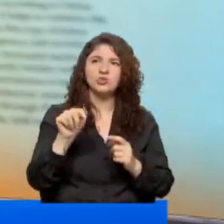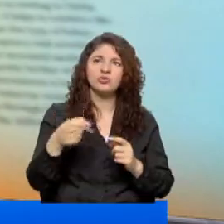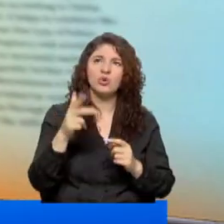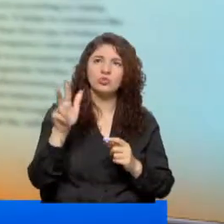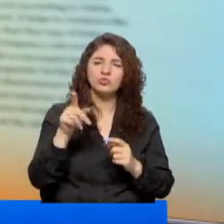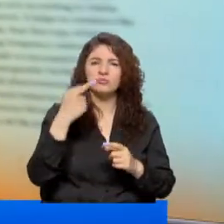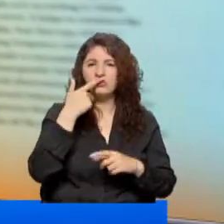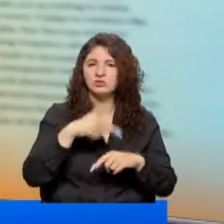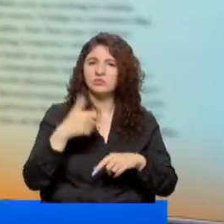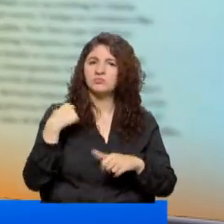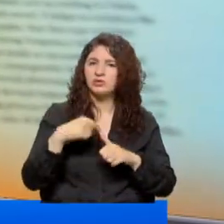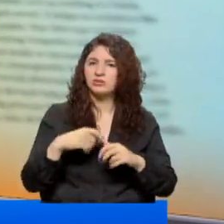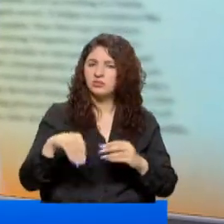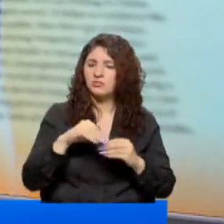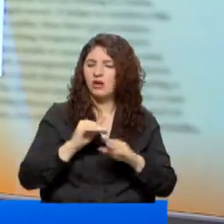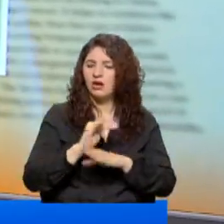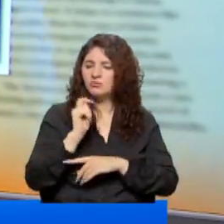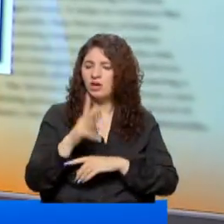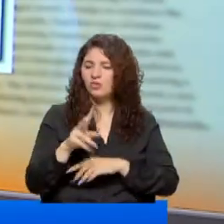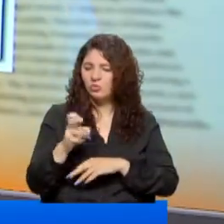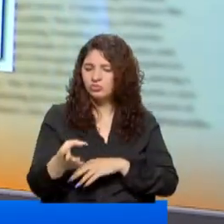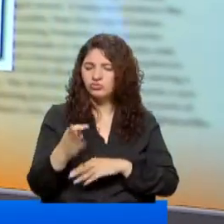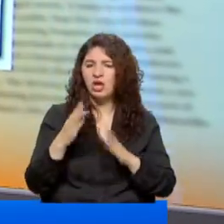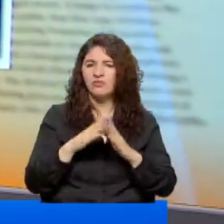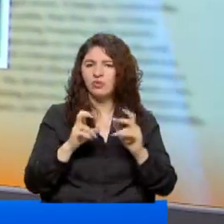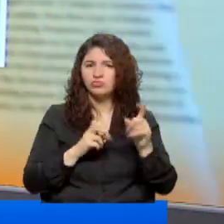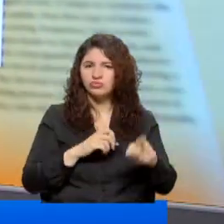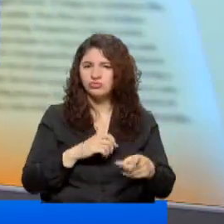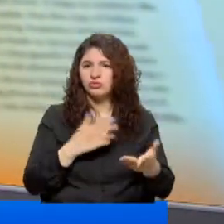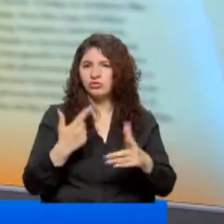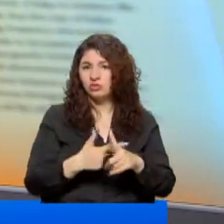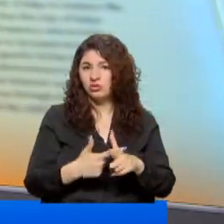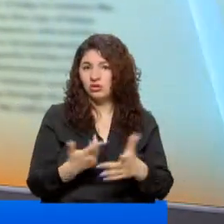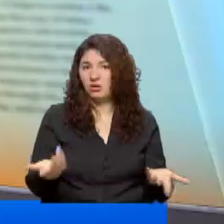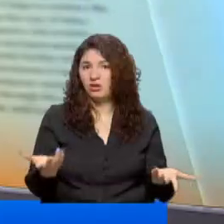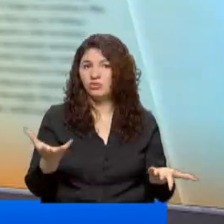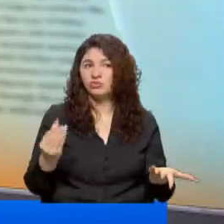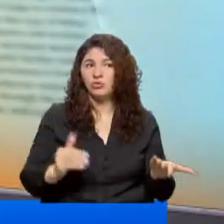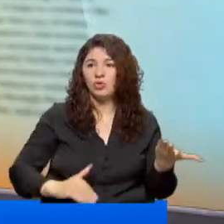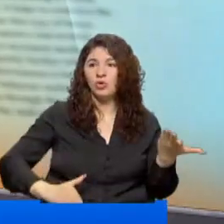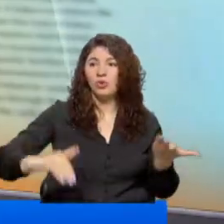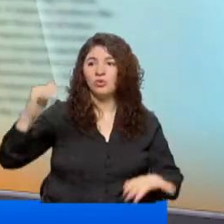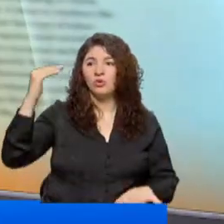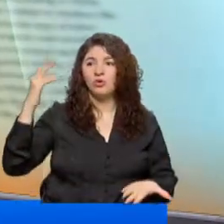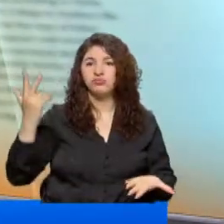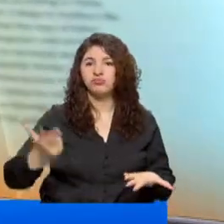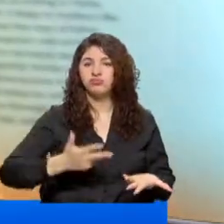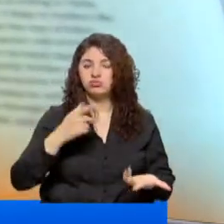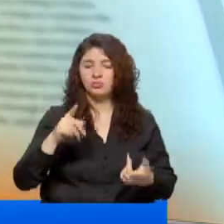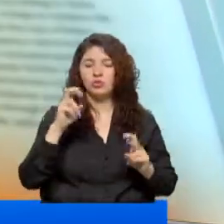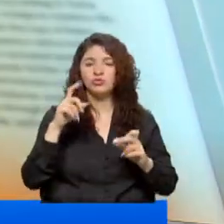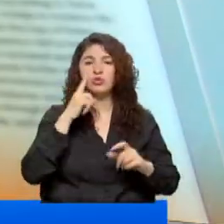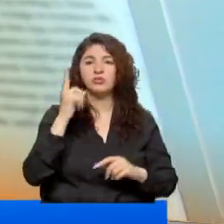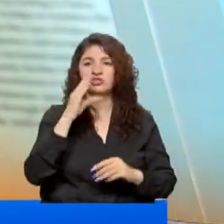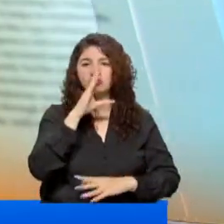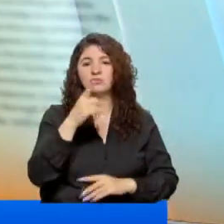benzine bir zam daha geldi Hayat pahalılığı mesele konut meselesi kira çok yükseldi bu konuda